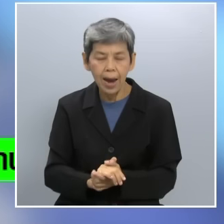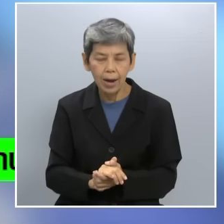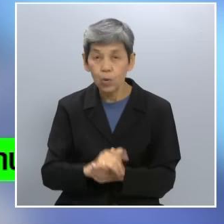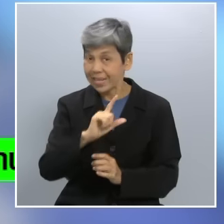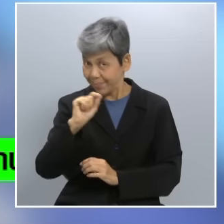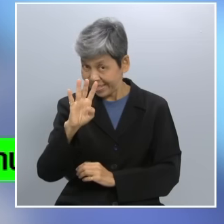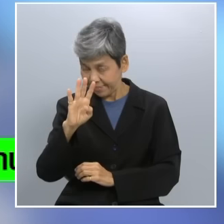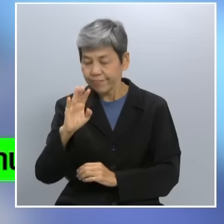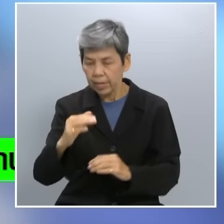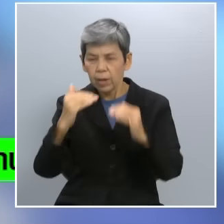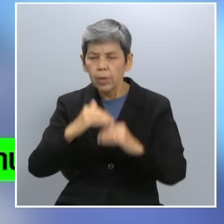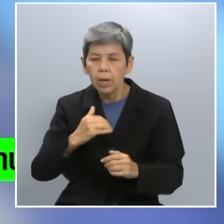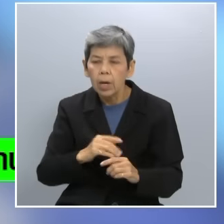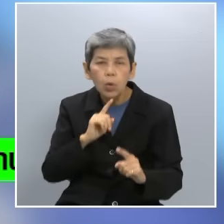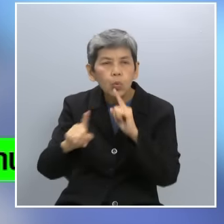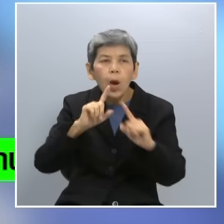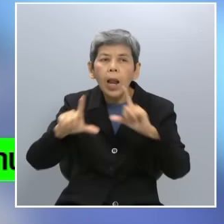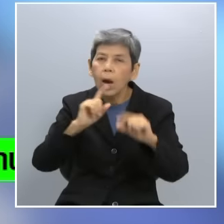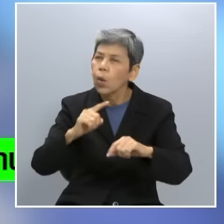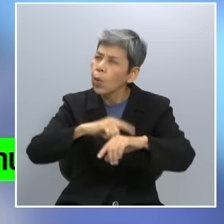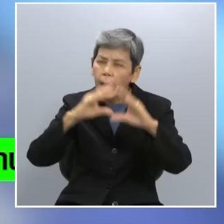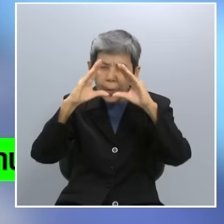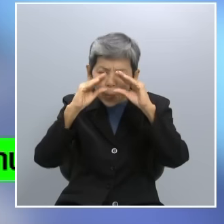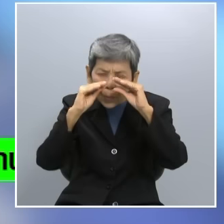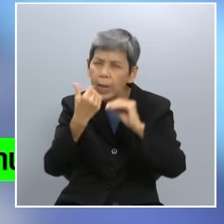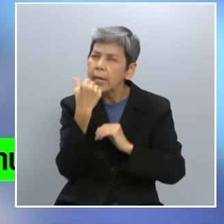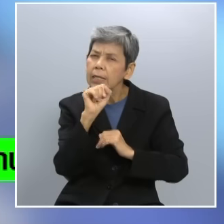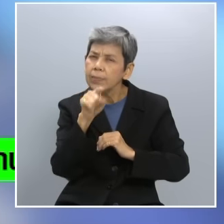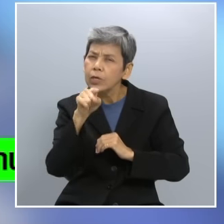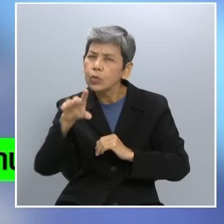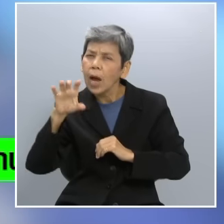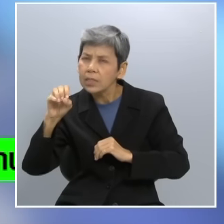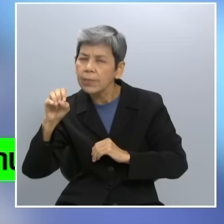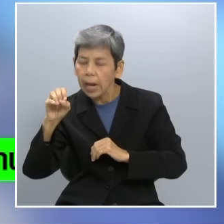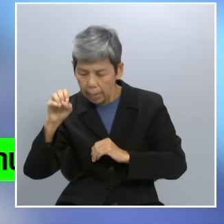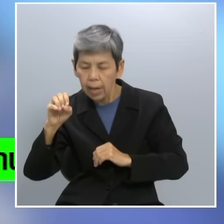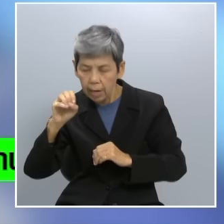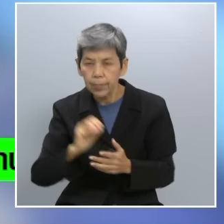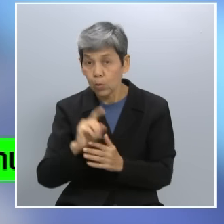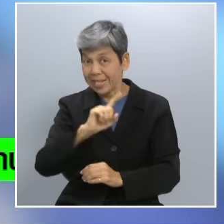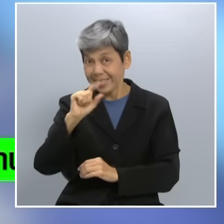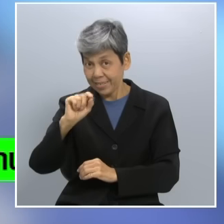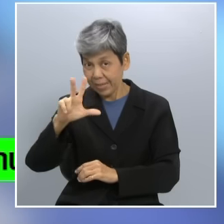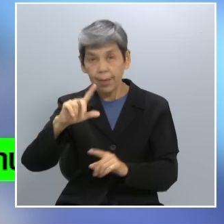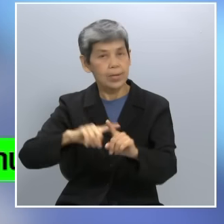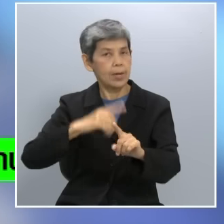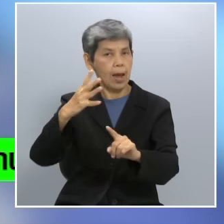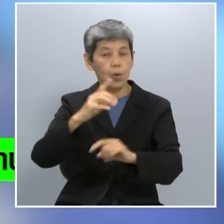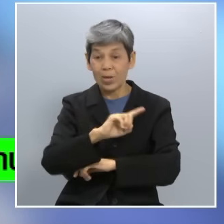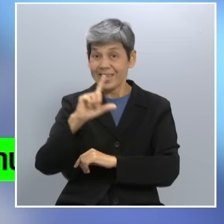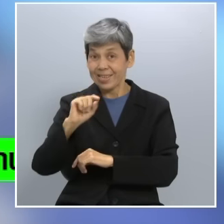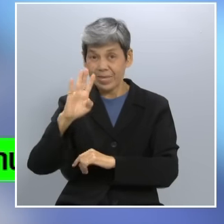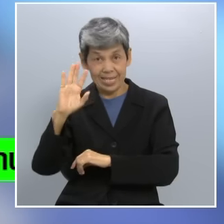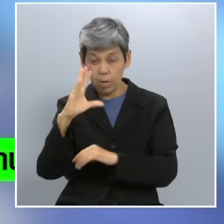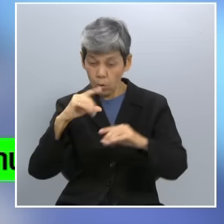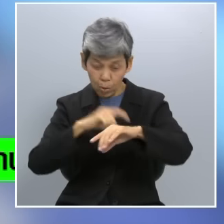ข้ามอีกวันนึงนะฮะเพราะตอนที่ส่งอนะคุณผู้ชมลองดูนะฮประมาณ 23:50แล้วดึกมากนะคะดึกมากแล้วฮะของวันที่ 23เดือน 5พอมา 24เยง